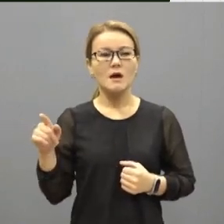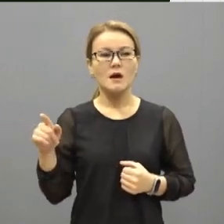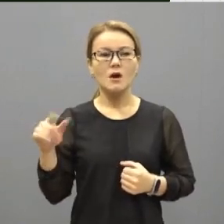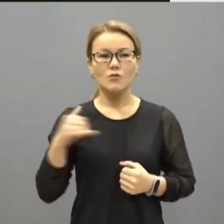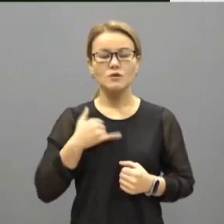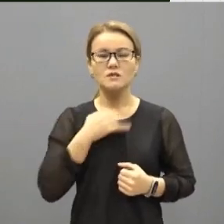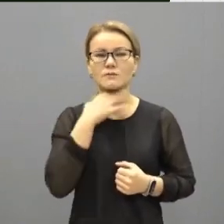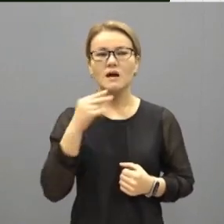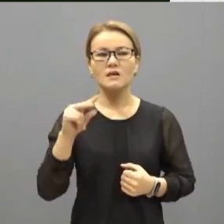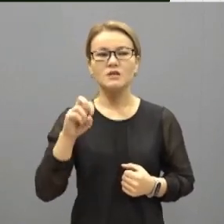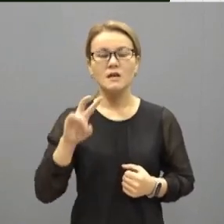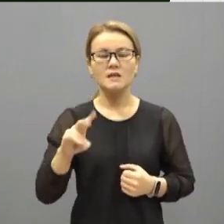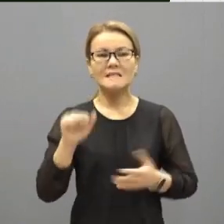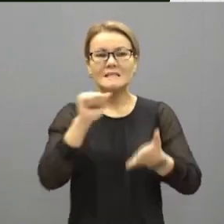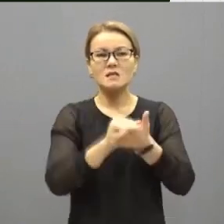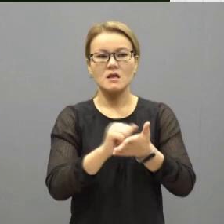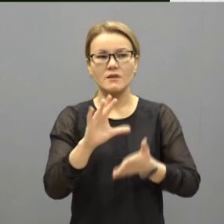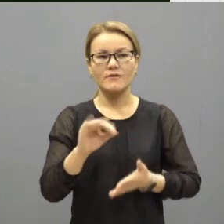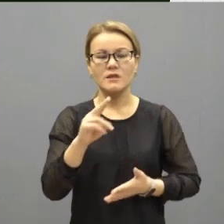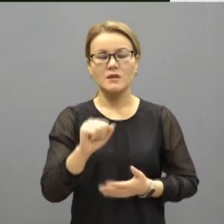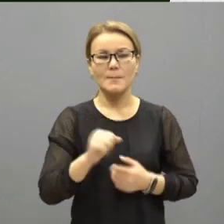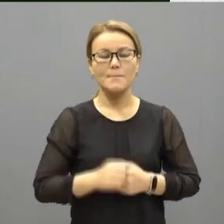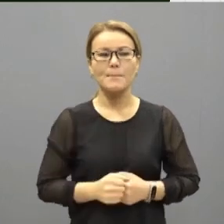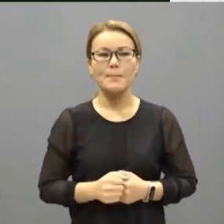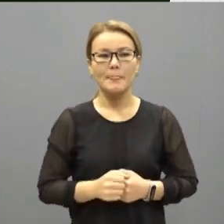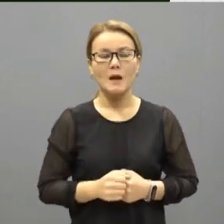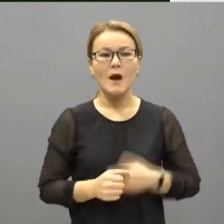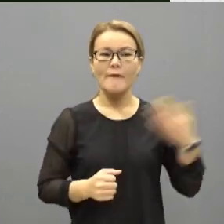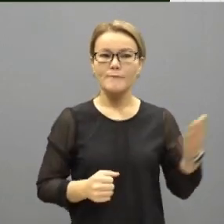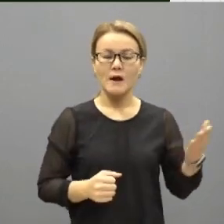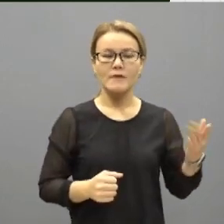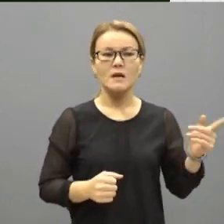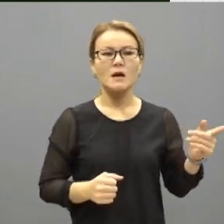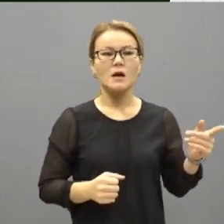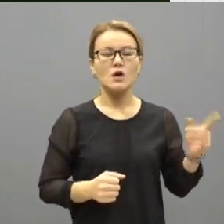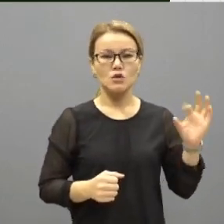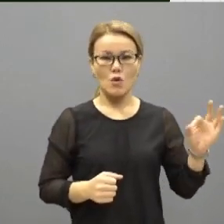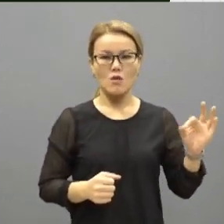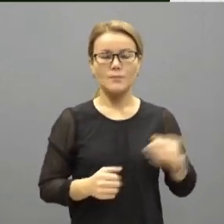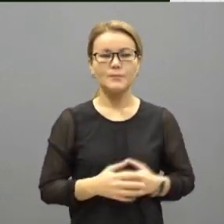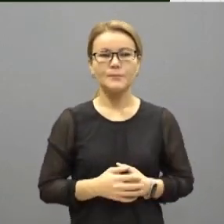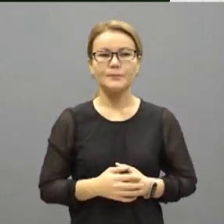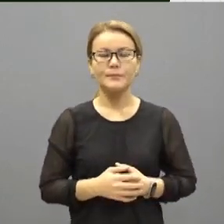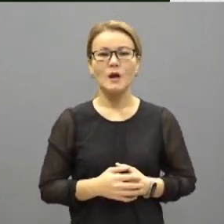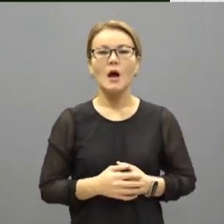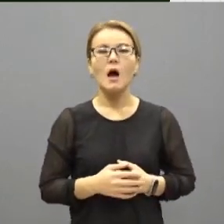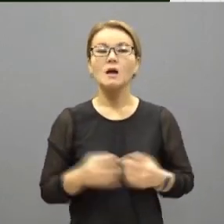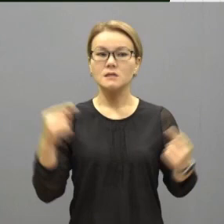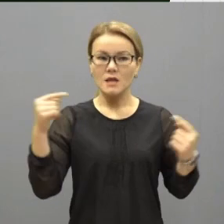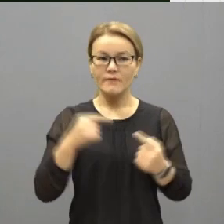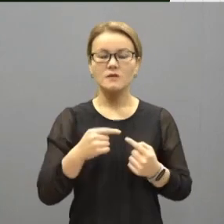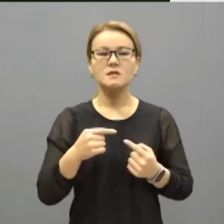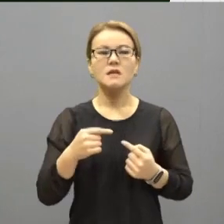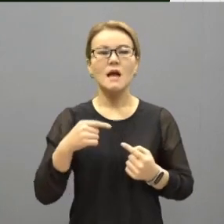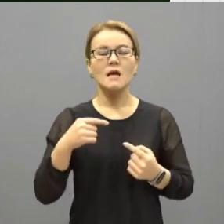нас многочлен стандартного вида. В правой части у нас 0. Соответственно,